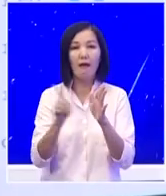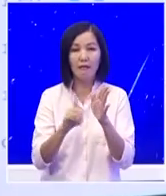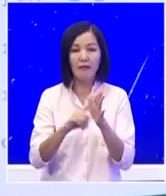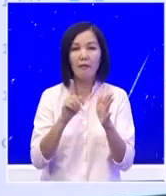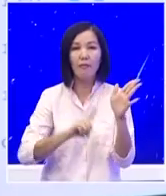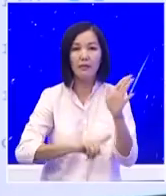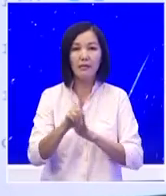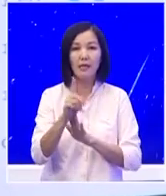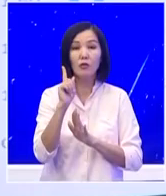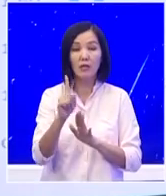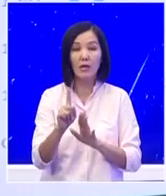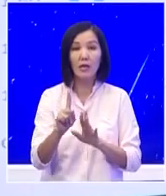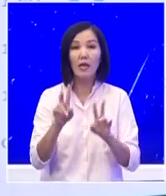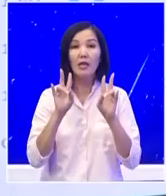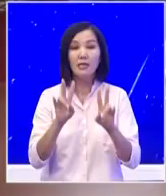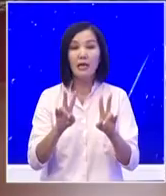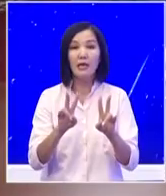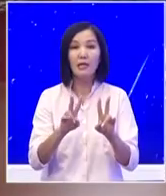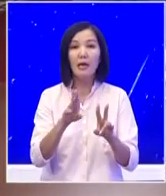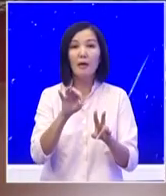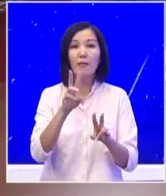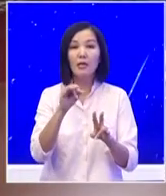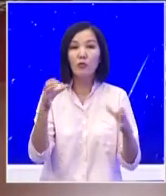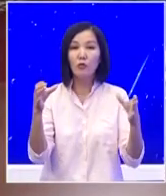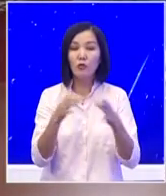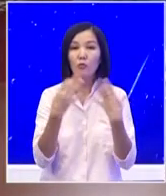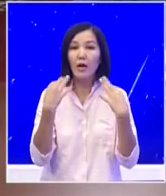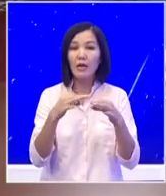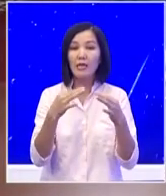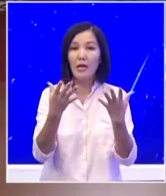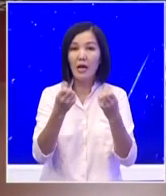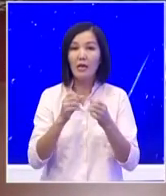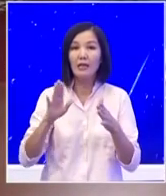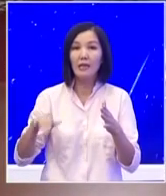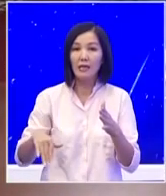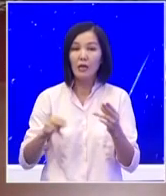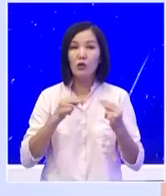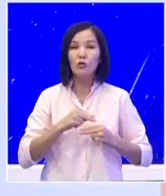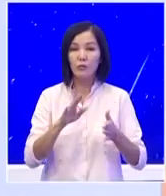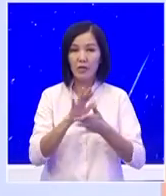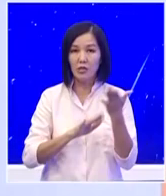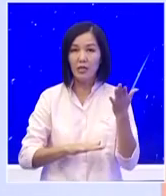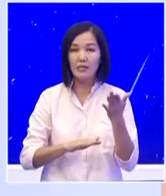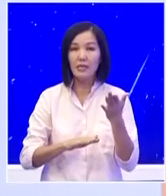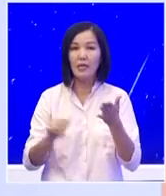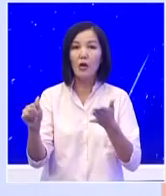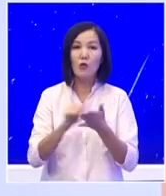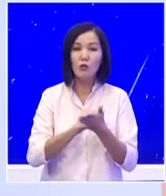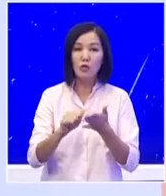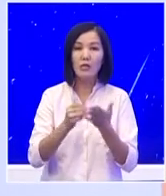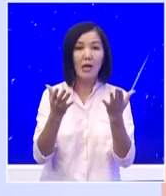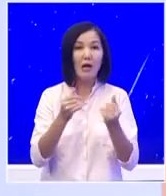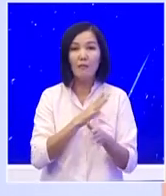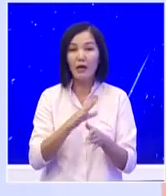бастайды. Бір ғана шарт: бұл мекемелер тек мониторингтік топтан арнайы рұқсат алғаннан кейін ғана жұмыстарын жалғастырады. Арнайы